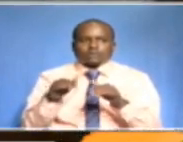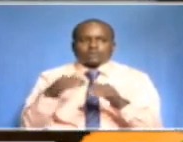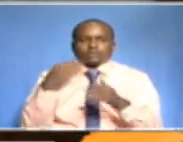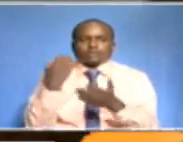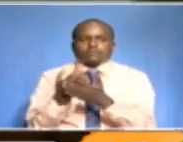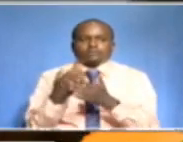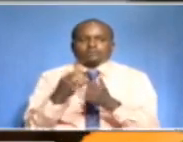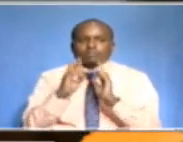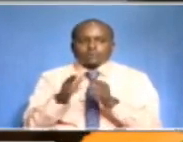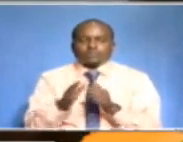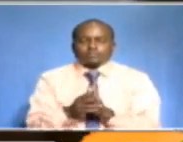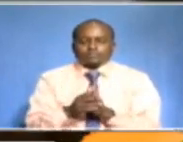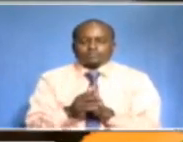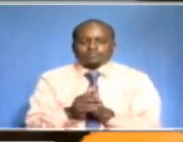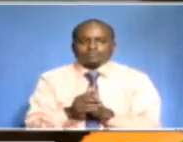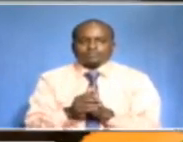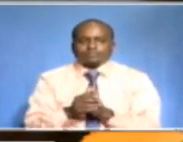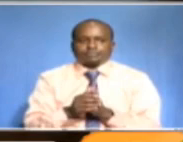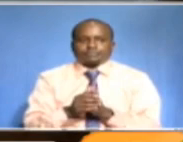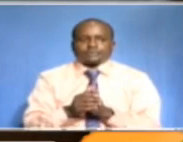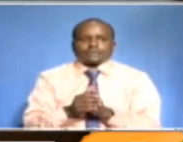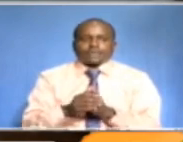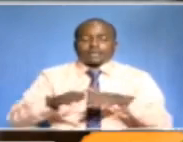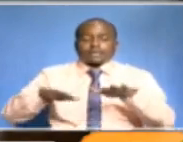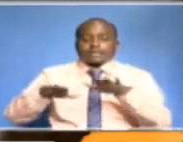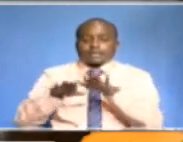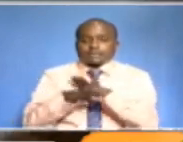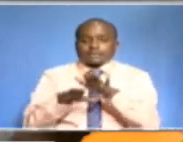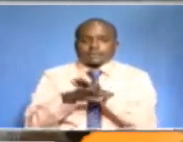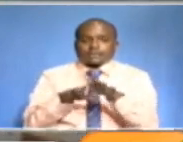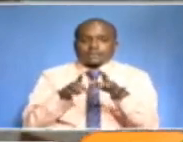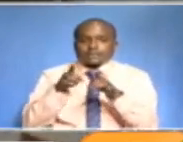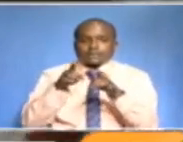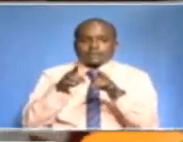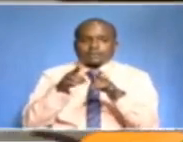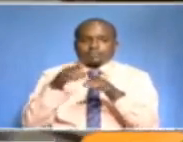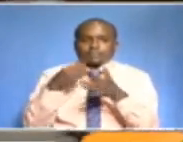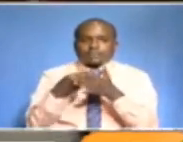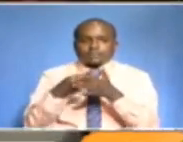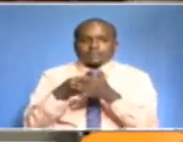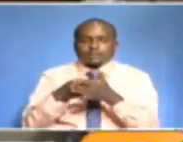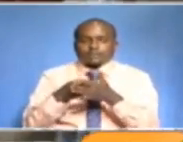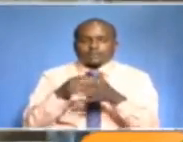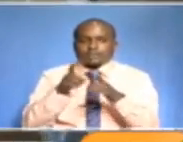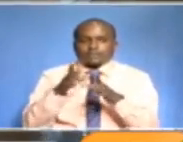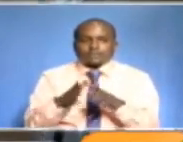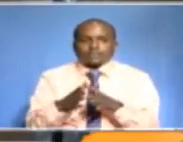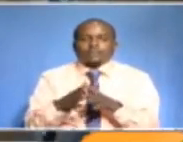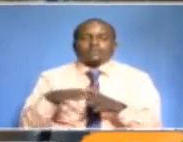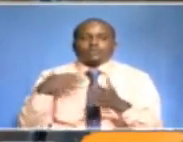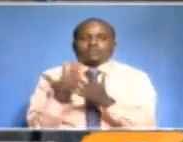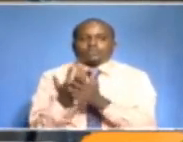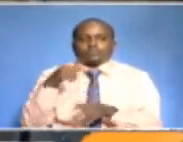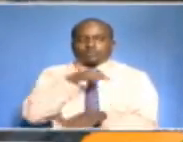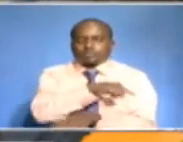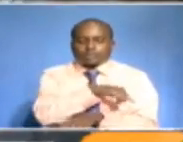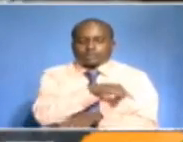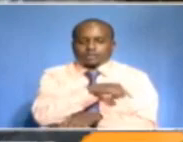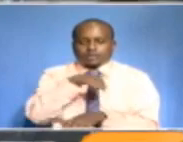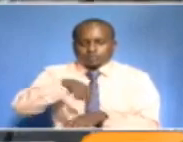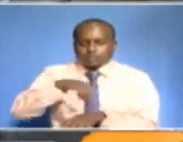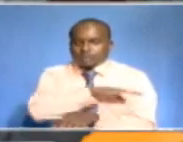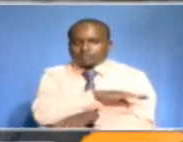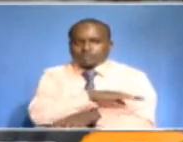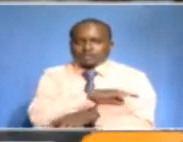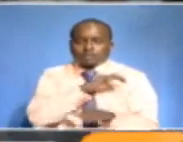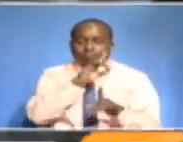kaimu murzi wa Masala fedha katika tume Hi agad Wah amek Leo ji na mafis wa idara yaele Ili jua kusana